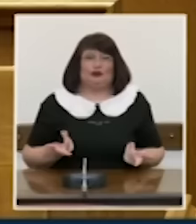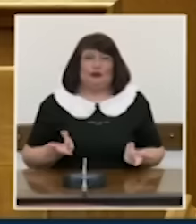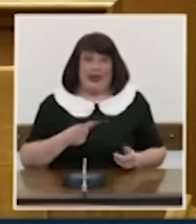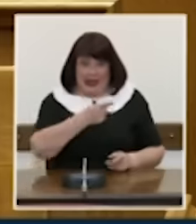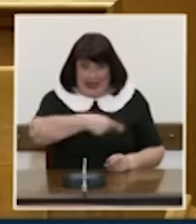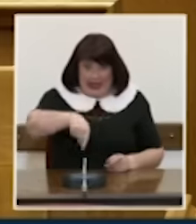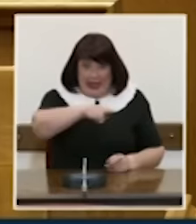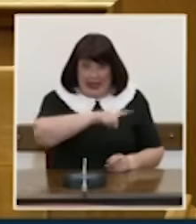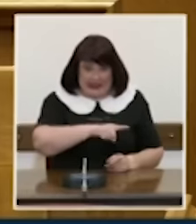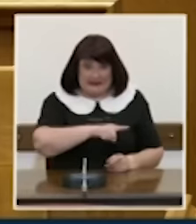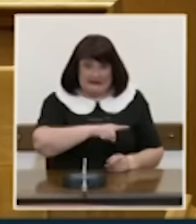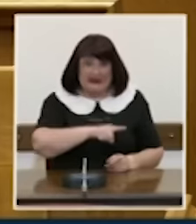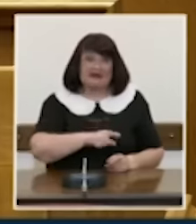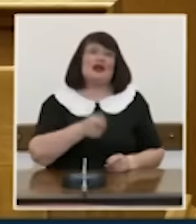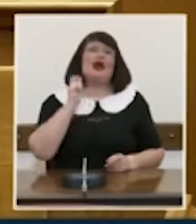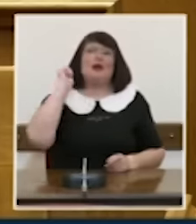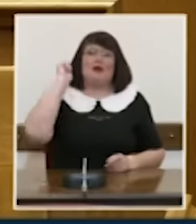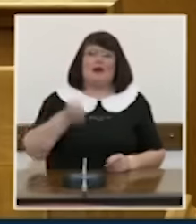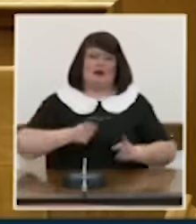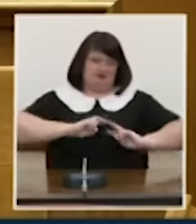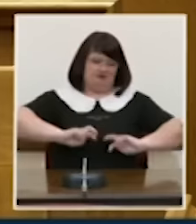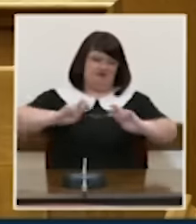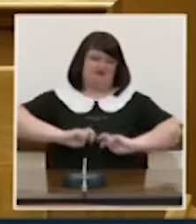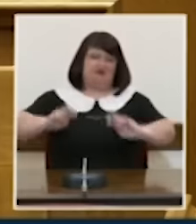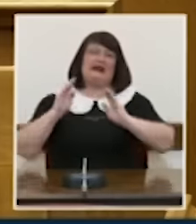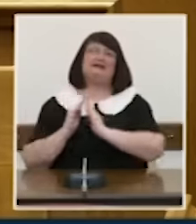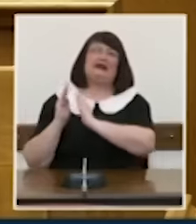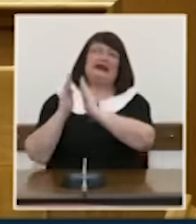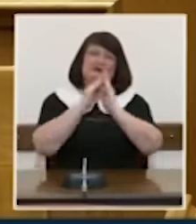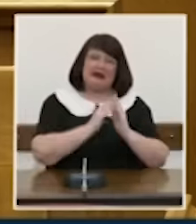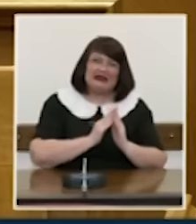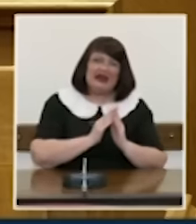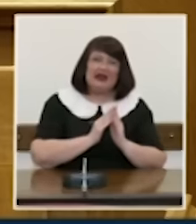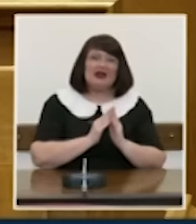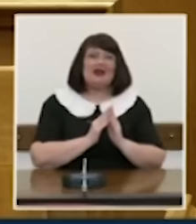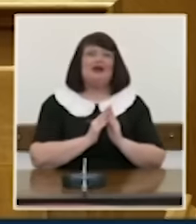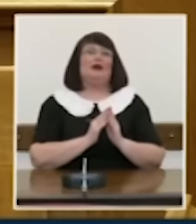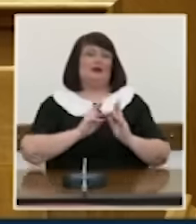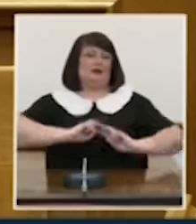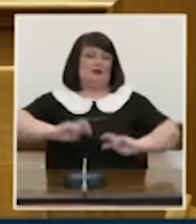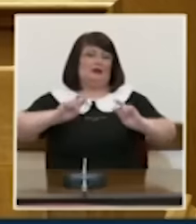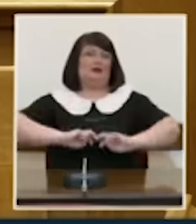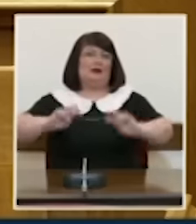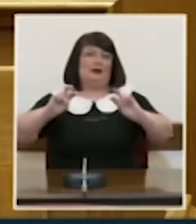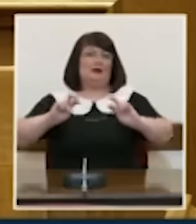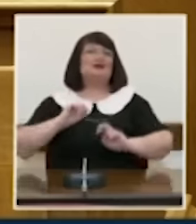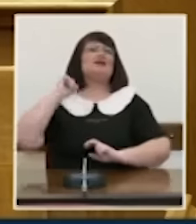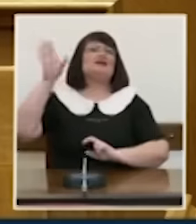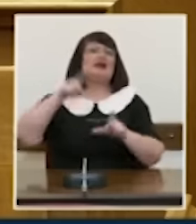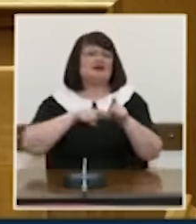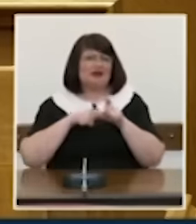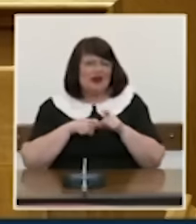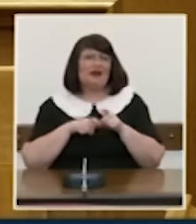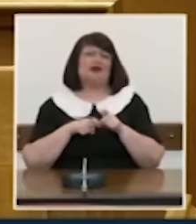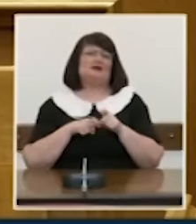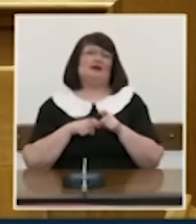μόνο πληστηριασμούς ξέρετε να κάνετε, να δίνετε τα σπίτια του Κοσμάκη στα κοράκια.